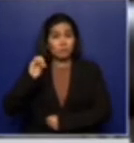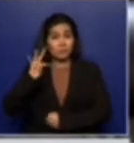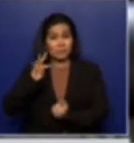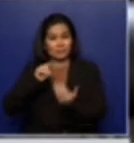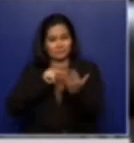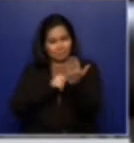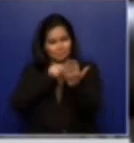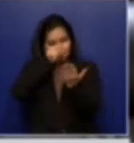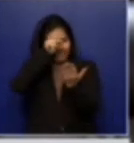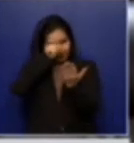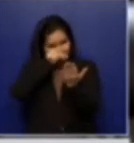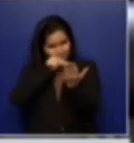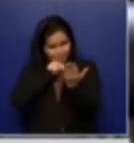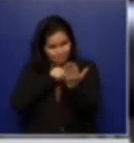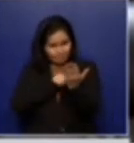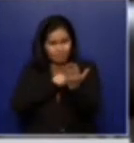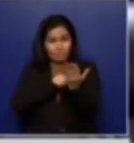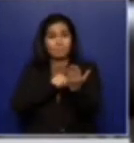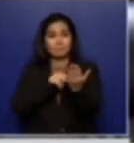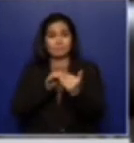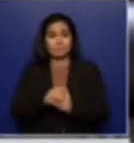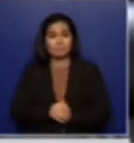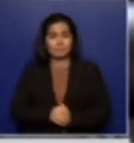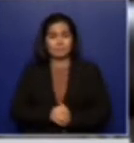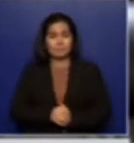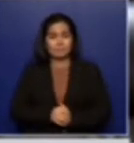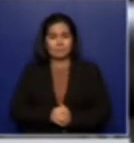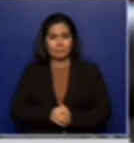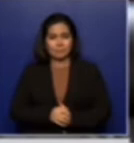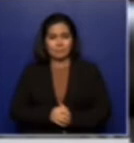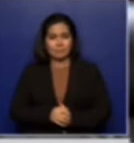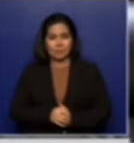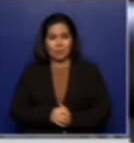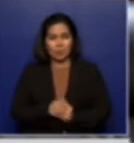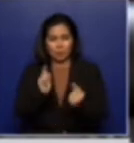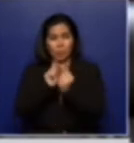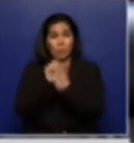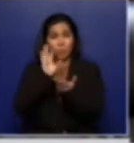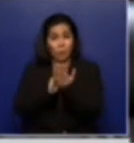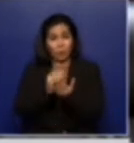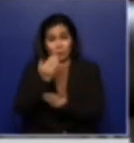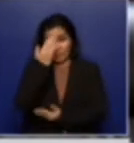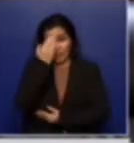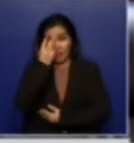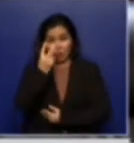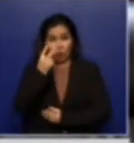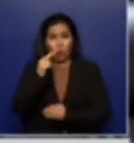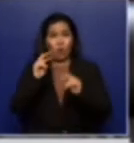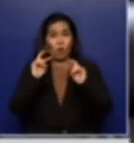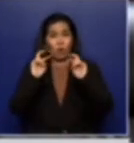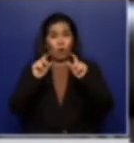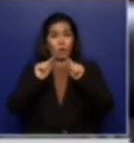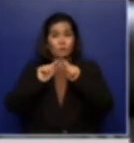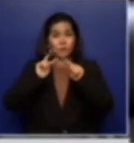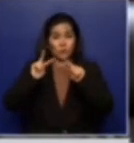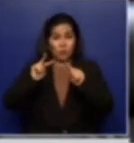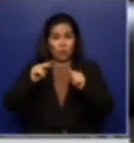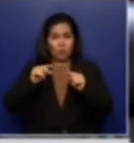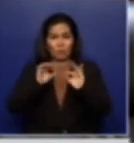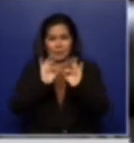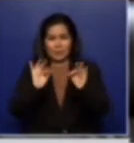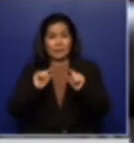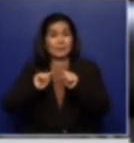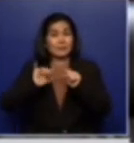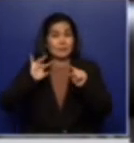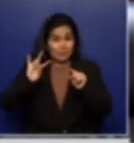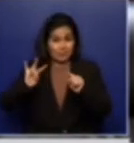2564ในครั้งนี้ท่านประธานครับหน้าที่2ข้อที่2บรรทัดที่7นโย